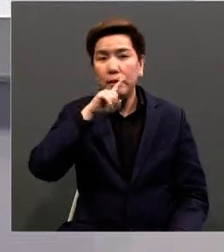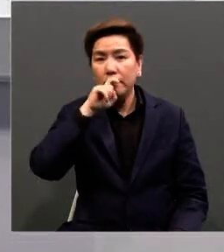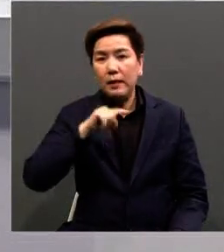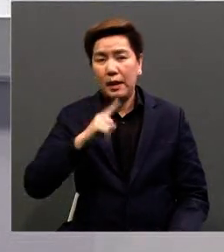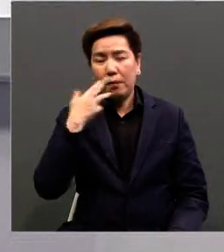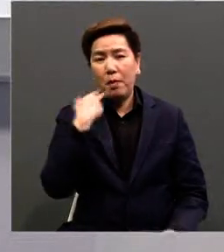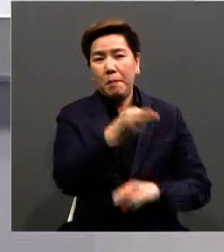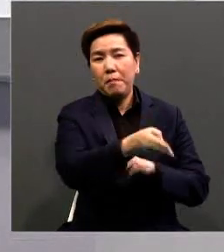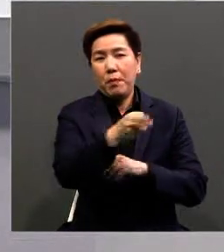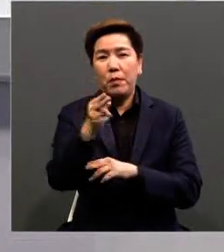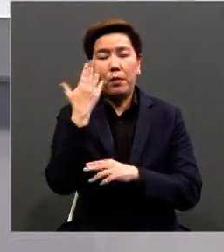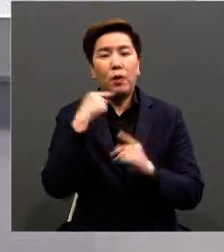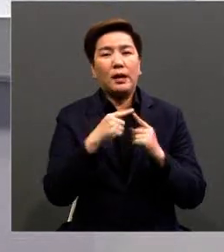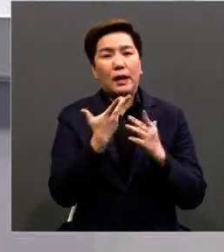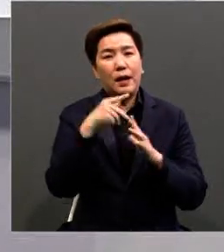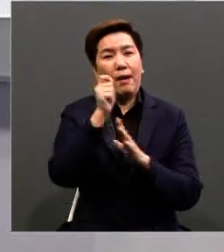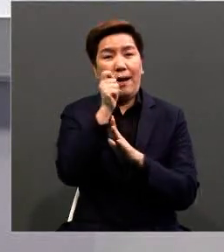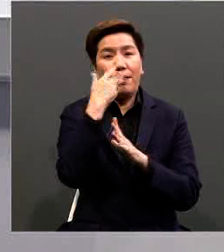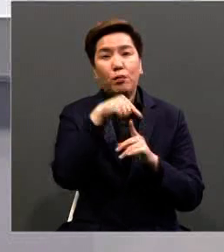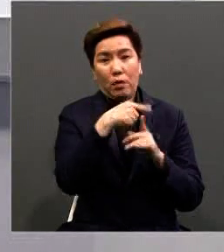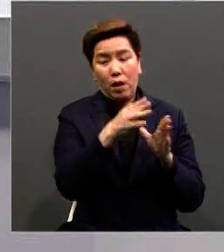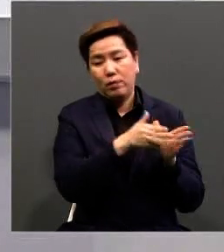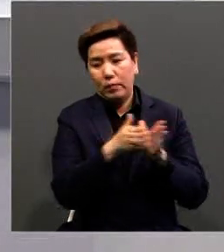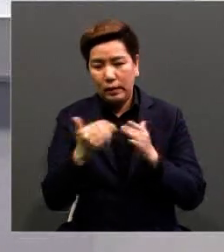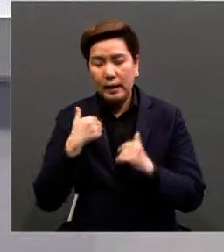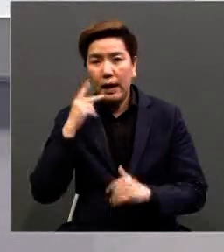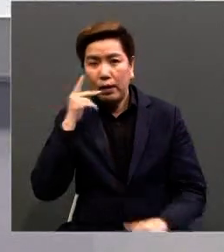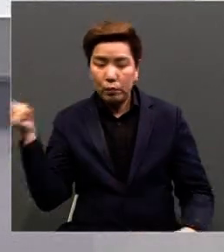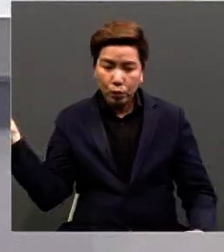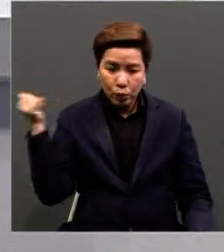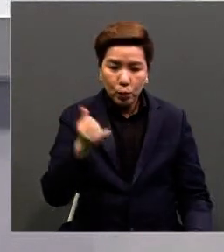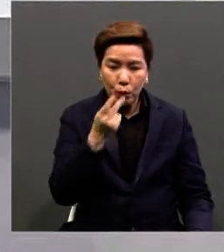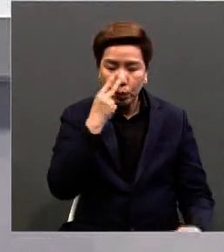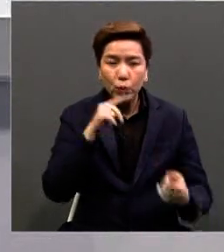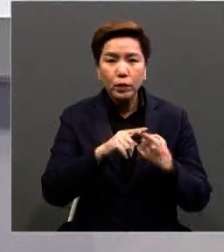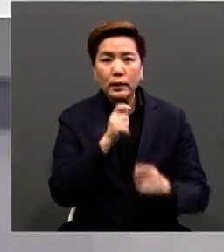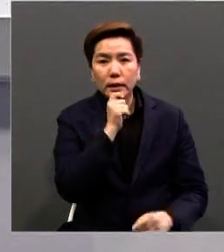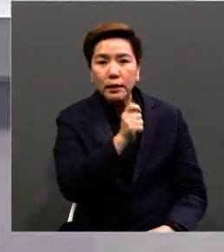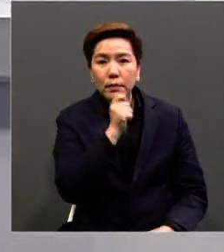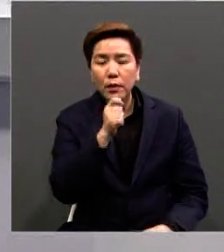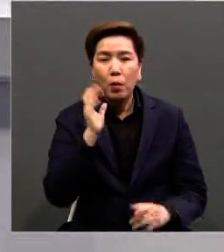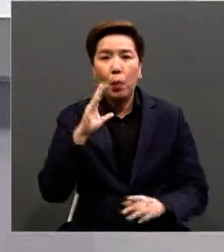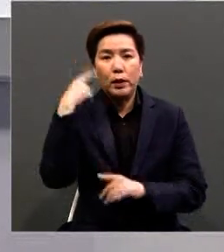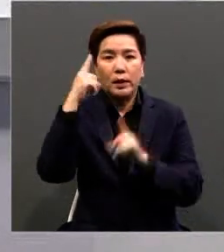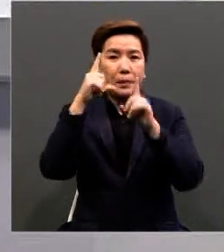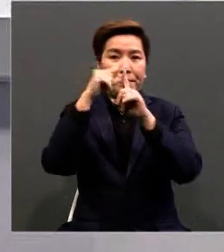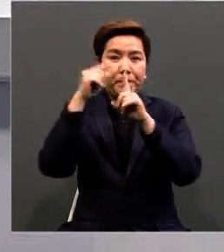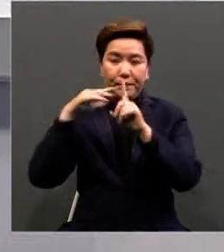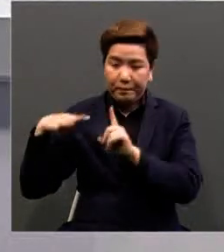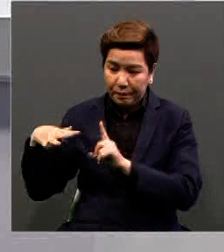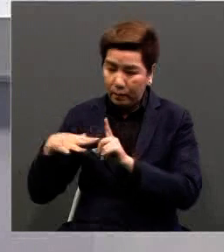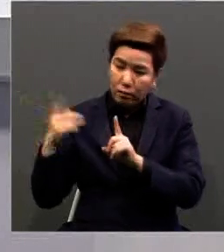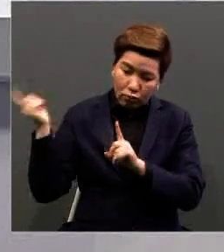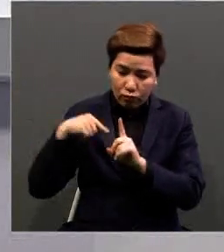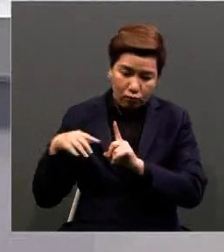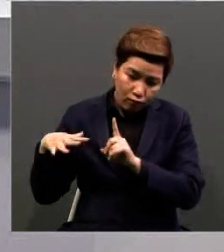นะหลังจากที่เกิดเหตุการณ์นี้ขึ้นเมื่อกลางสัปดาห์ที่ผ่านมาทีมข่าวเราก็เลยลงพื้นที่ไปดูด้วยนะครับไปสัมภาษณ์ทั้งในส่วนของมัคคุเทศก์นะที่พานักท่องเ